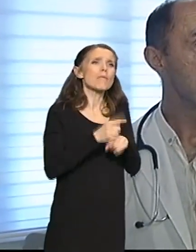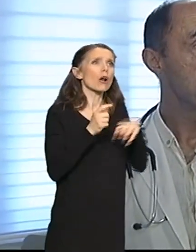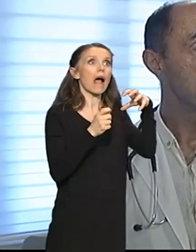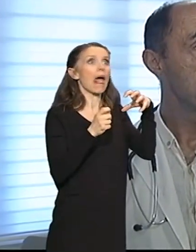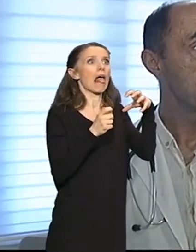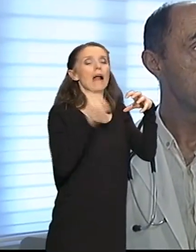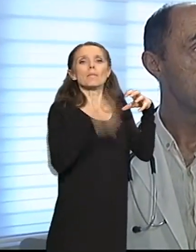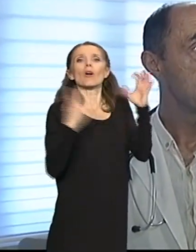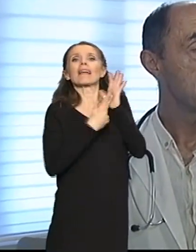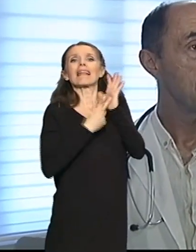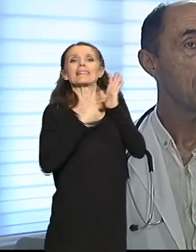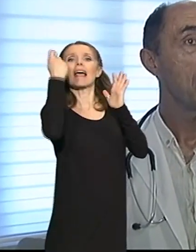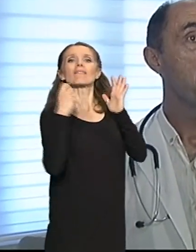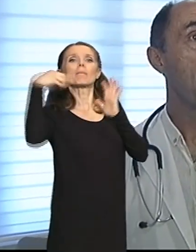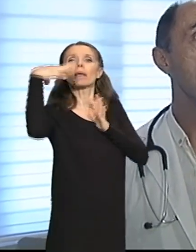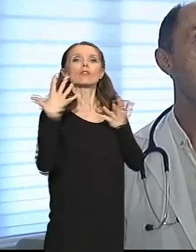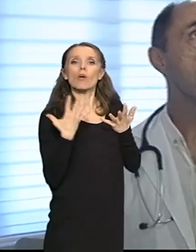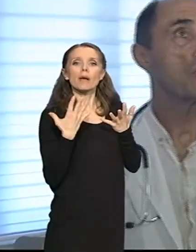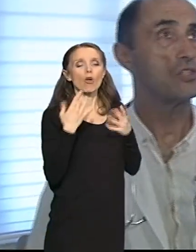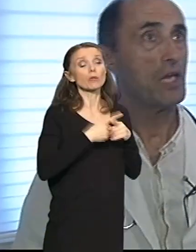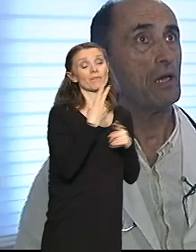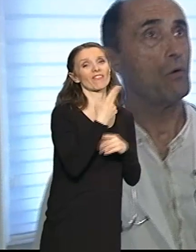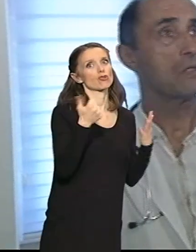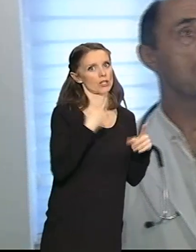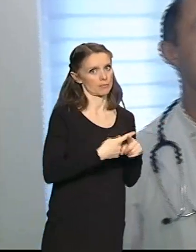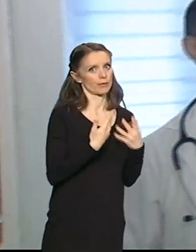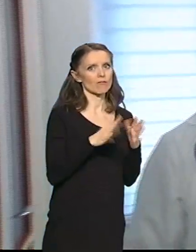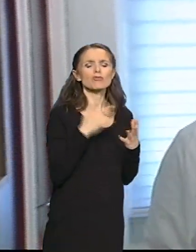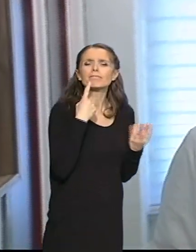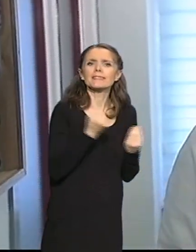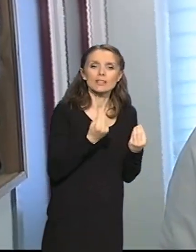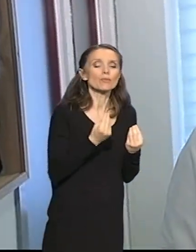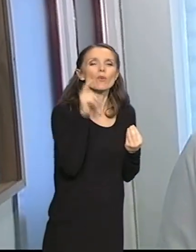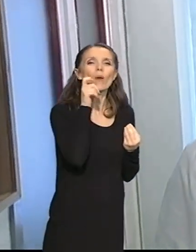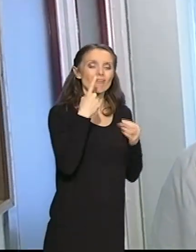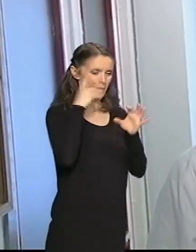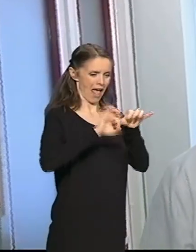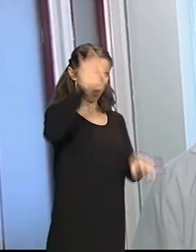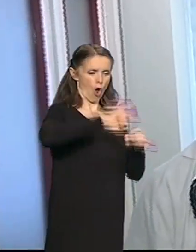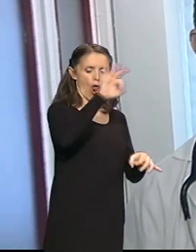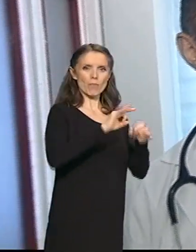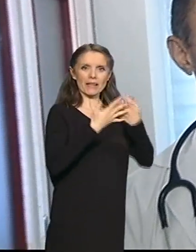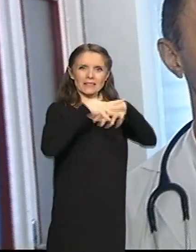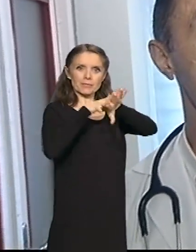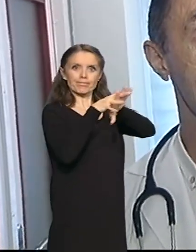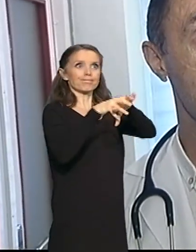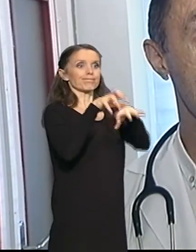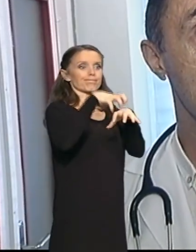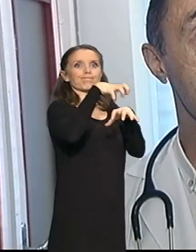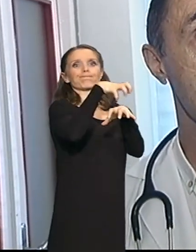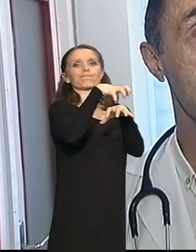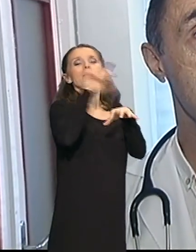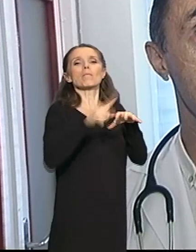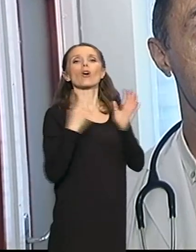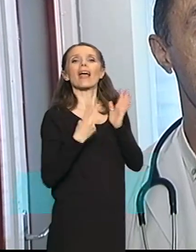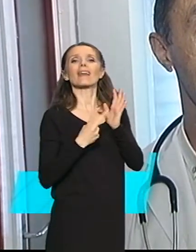puta. Šta je bio razlog? Pa najčešće se upetljaju konopci. Znate. Znači su upetljaju